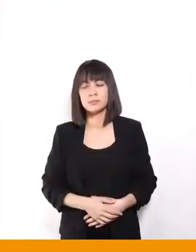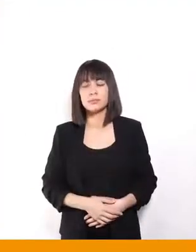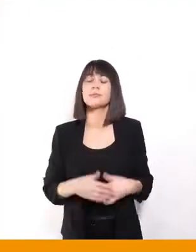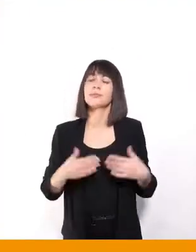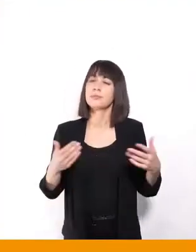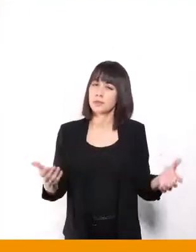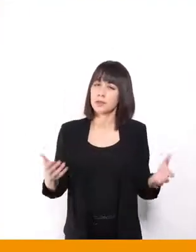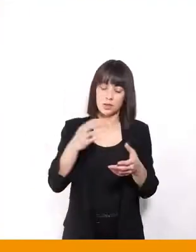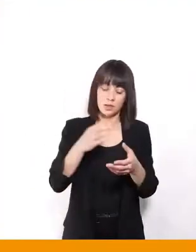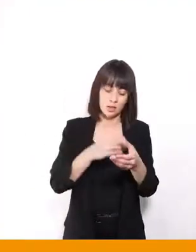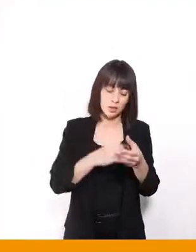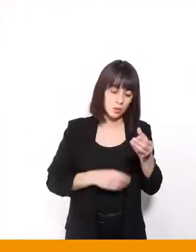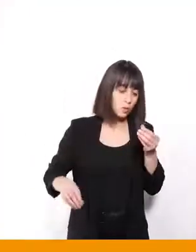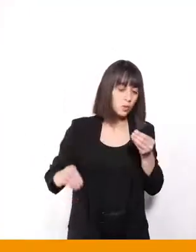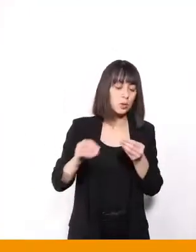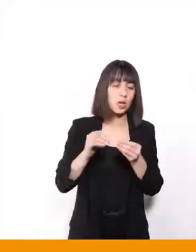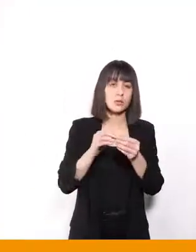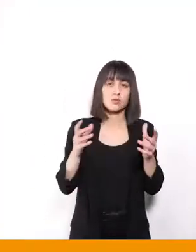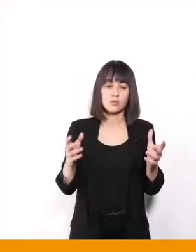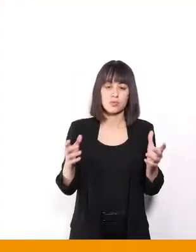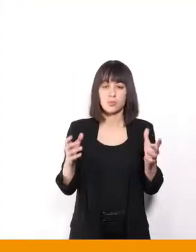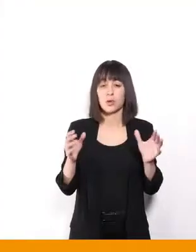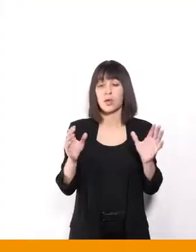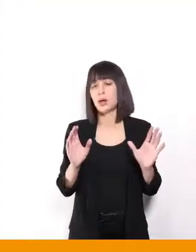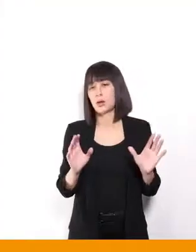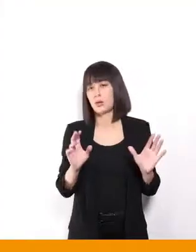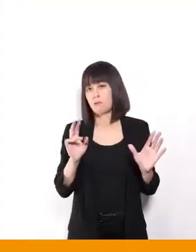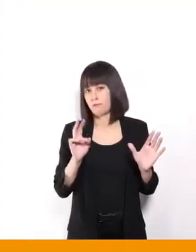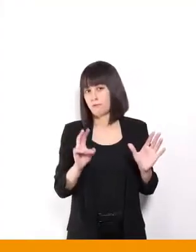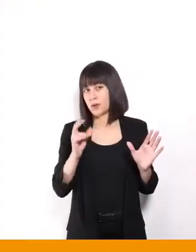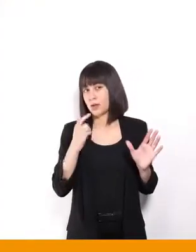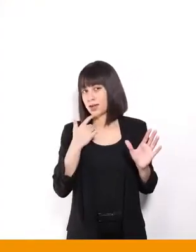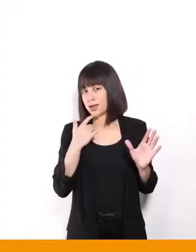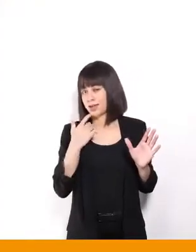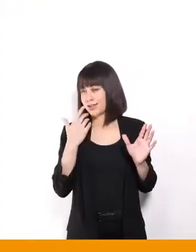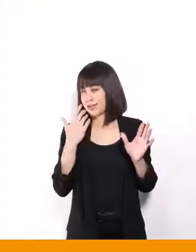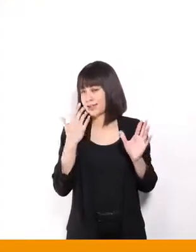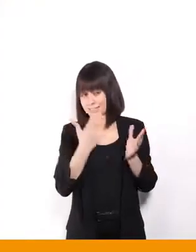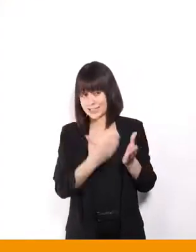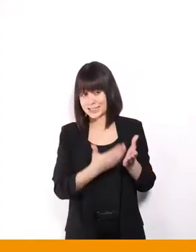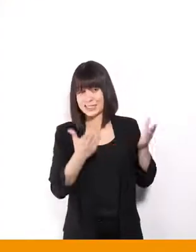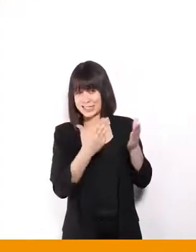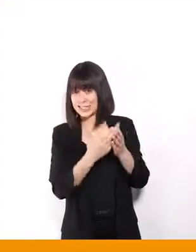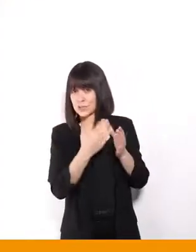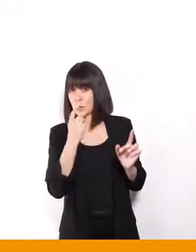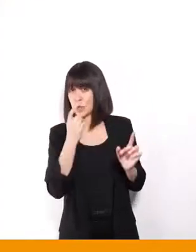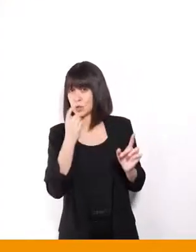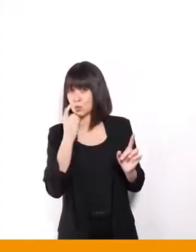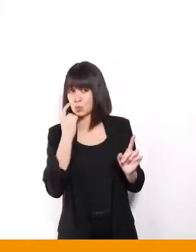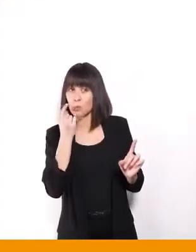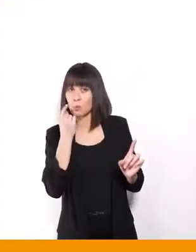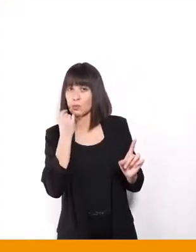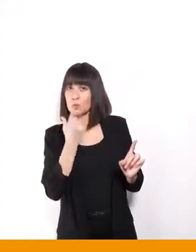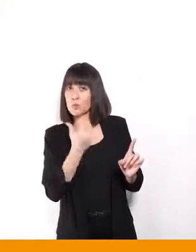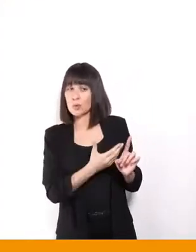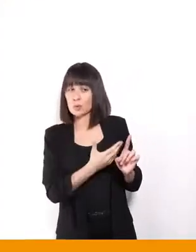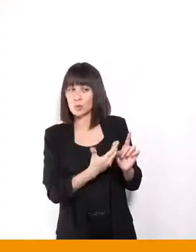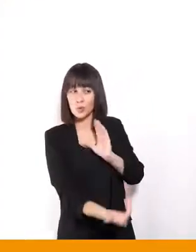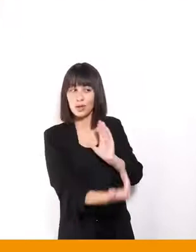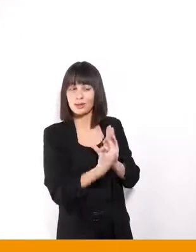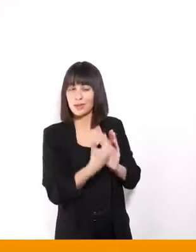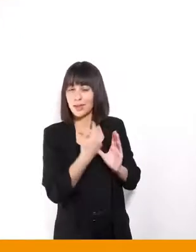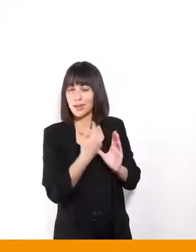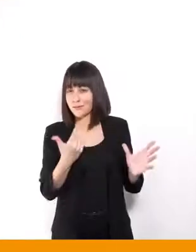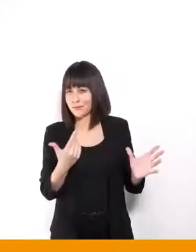créer aussi, alors ça ne répond pas forcément à la situation spécifique de la personne qui est intervenue, mais